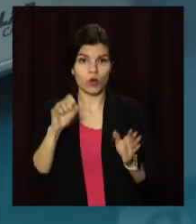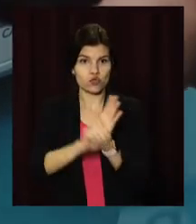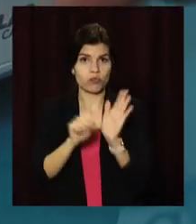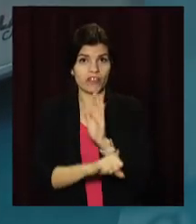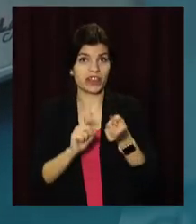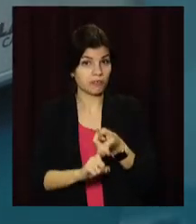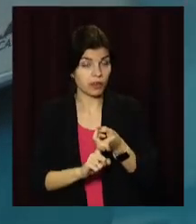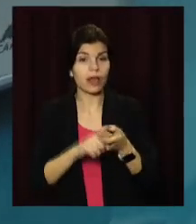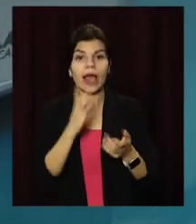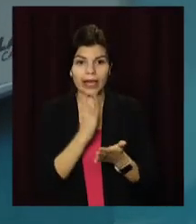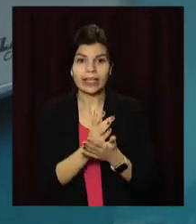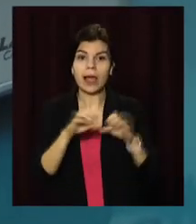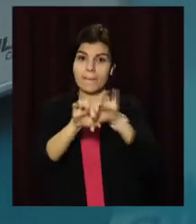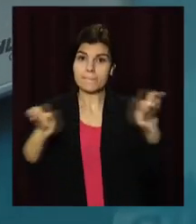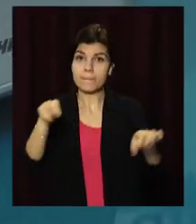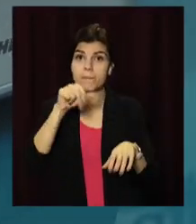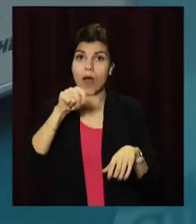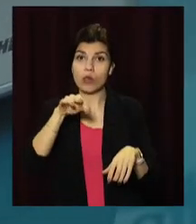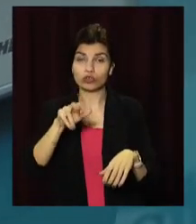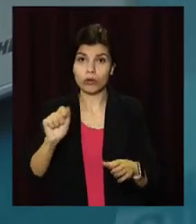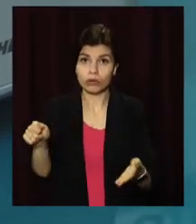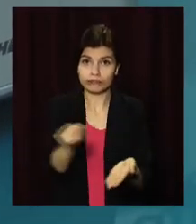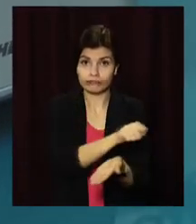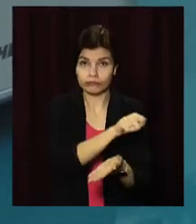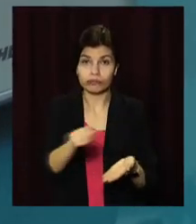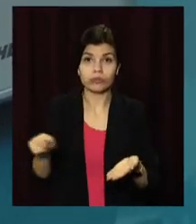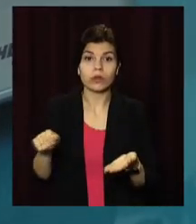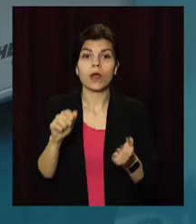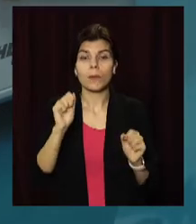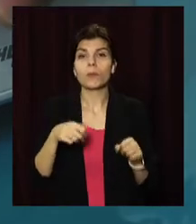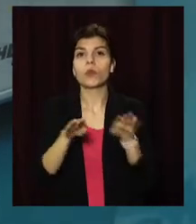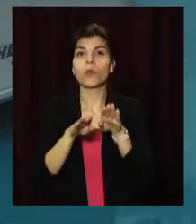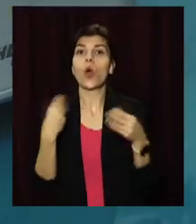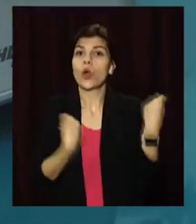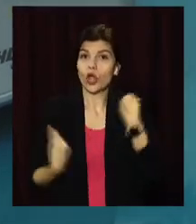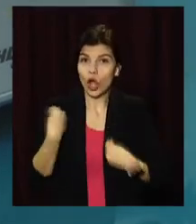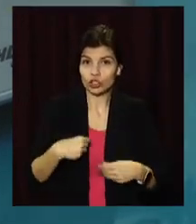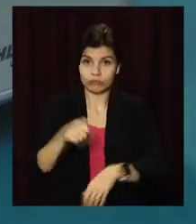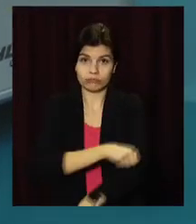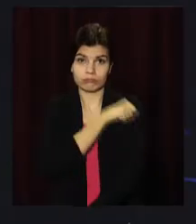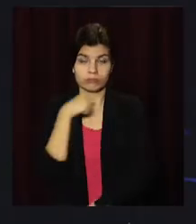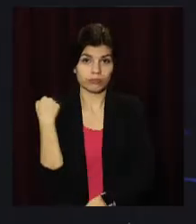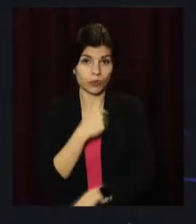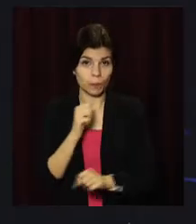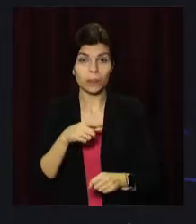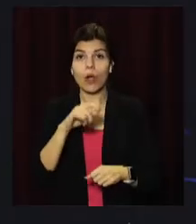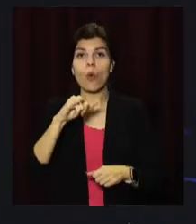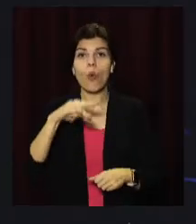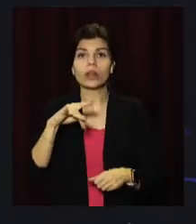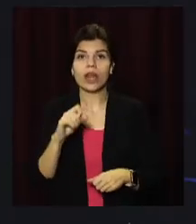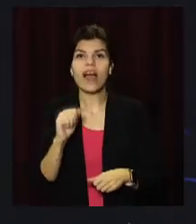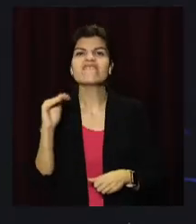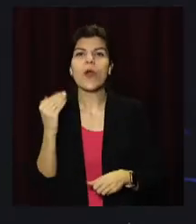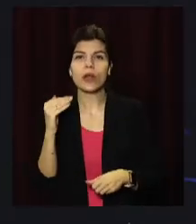почистити від мікробів кахель, меблі та одяг. Лікарі переконують, ультрафіолетові хвилі не шкодять людському організму і не